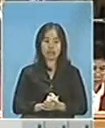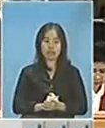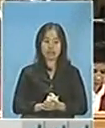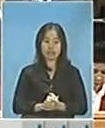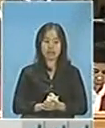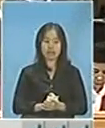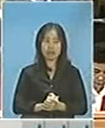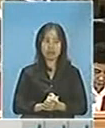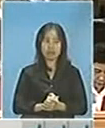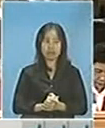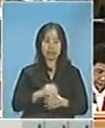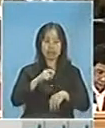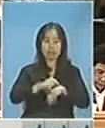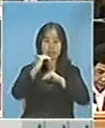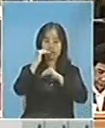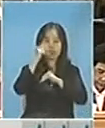เริ่มเวลาการแปรติครับ